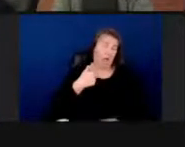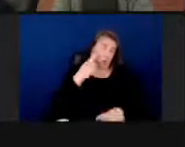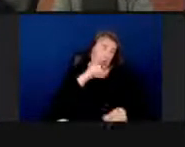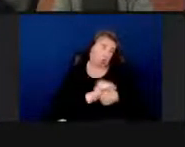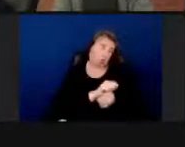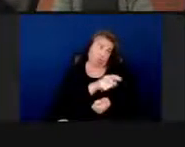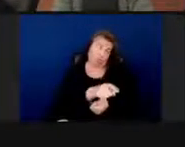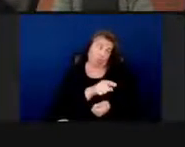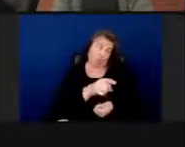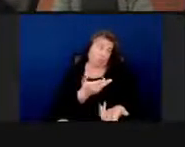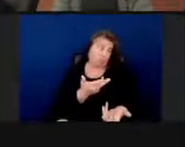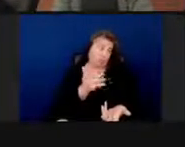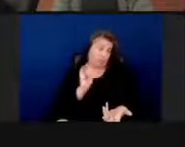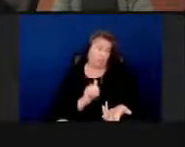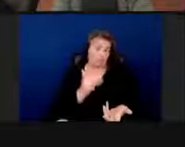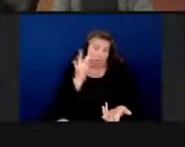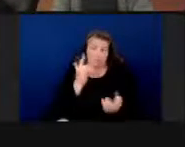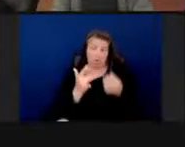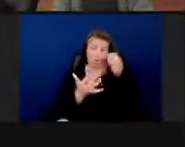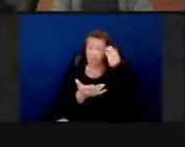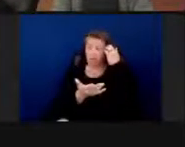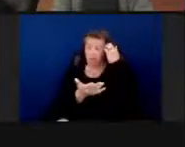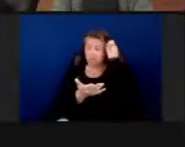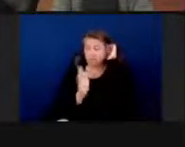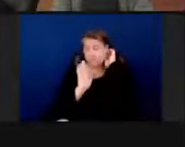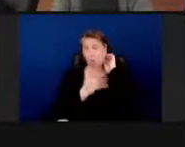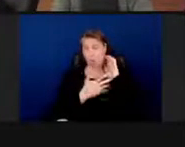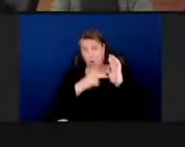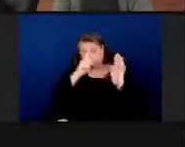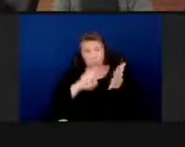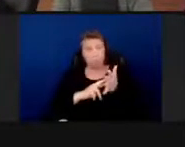tunatoa mapendekezo kisha tunapiga kura.